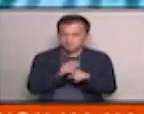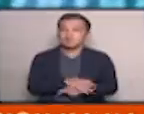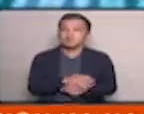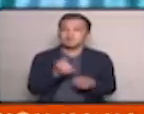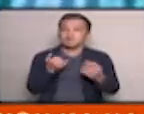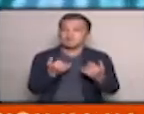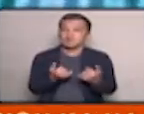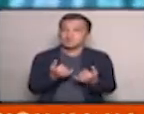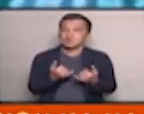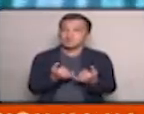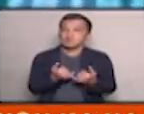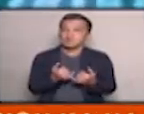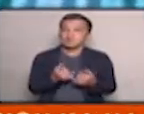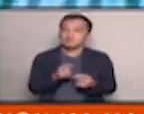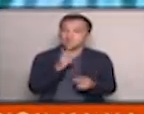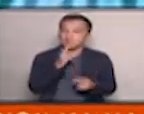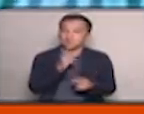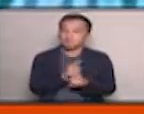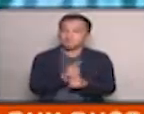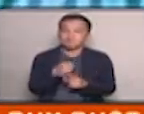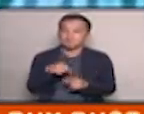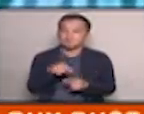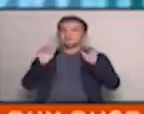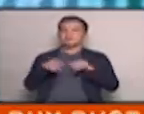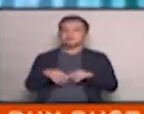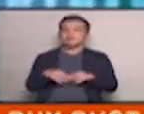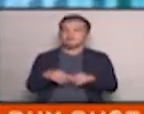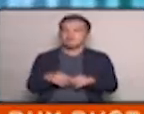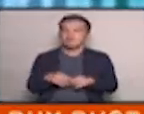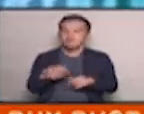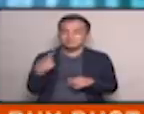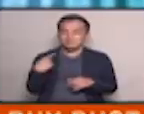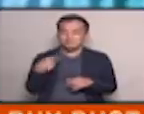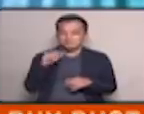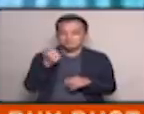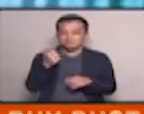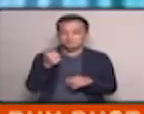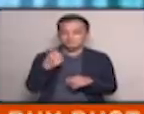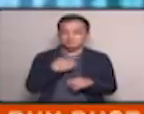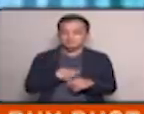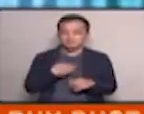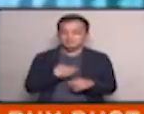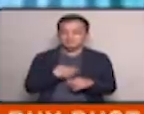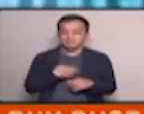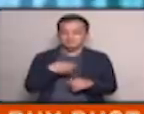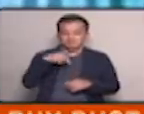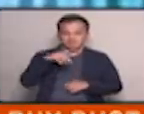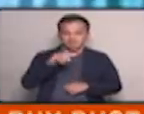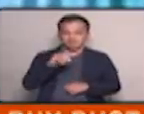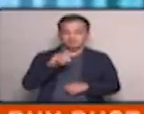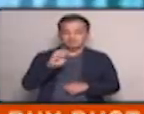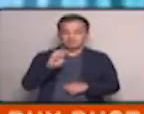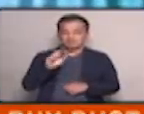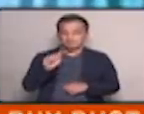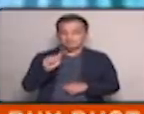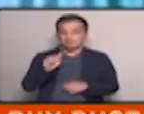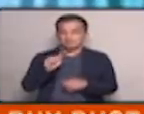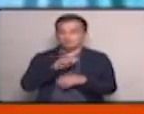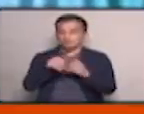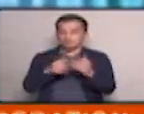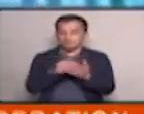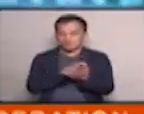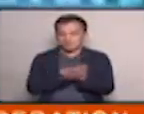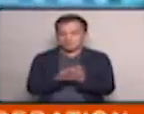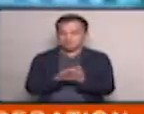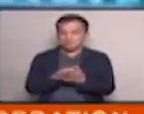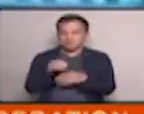sila. Actually, sir, hindi naman kami tumatalikod. Kasi may 10 na po na nagreklamo sa PUA at nag-aayos po lahat. At